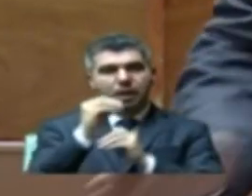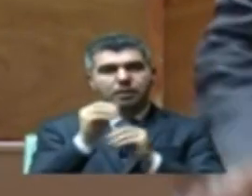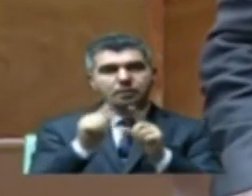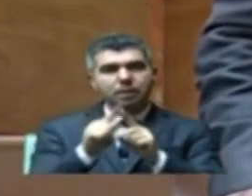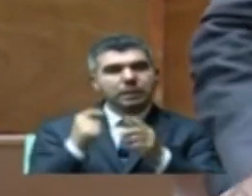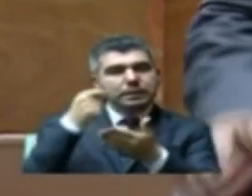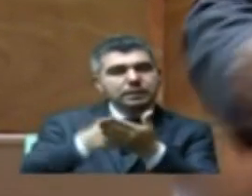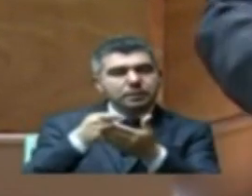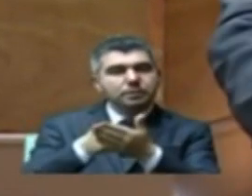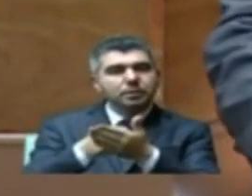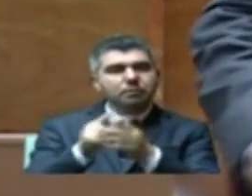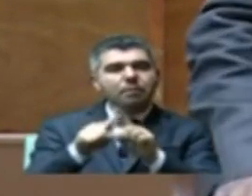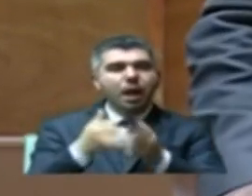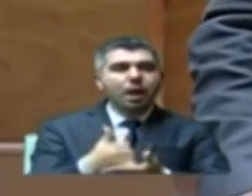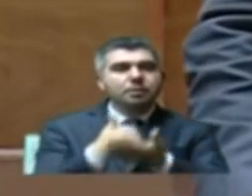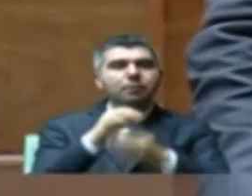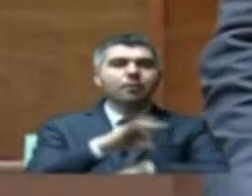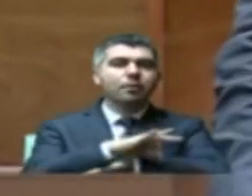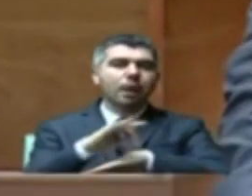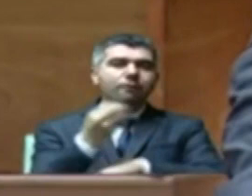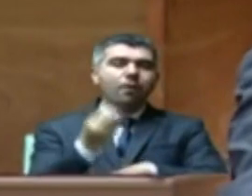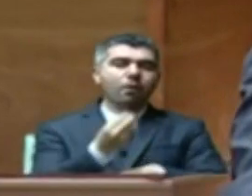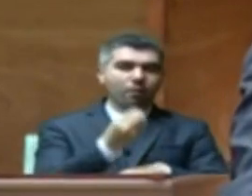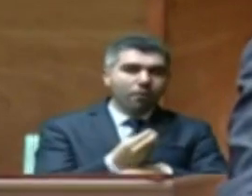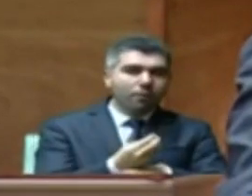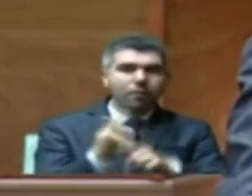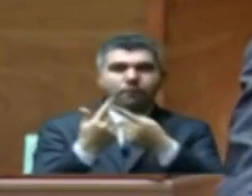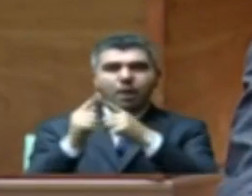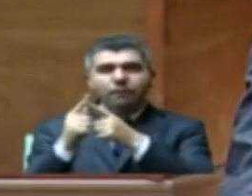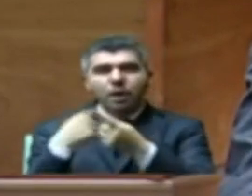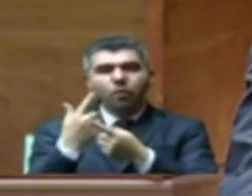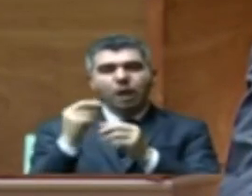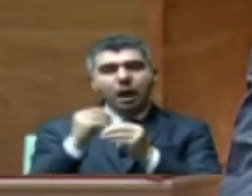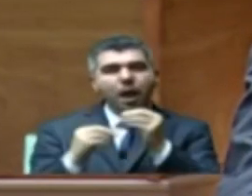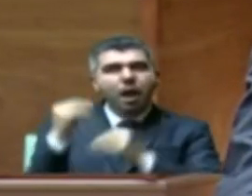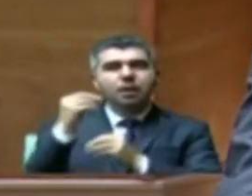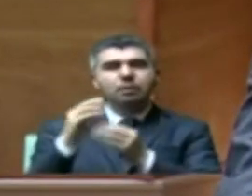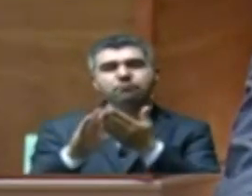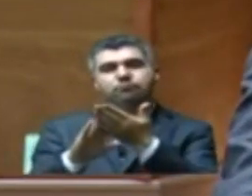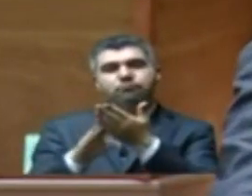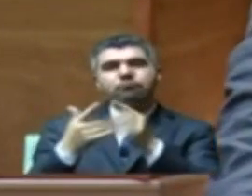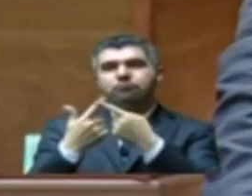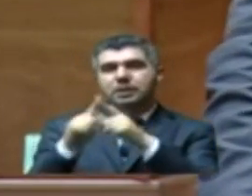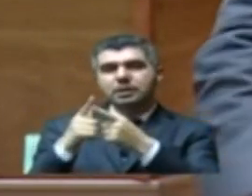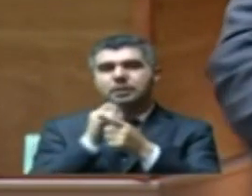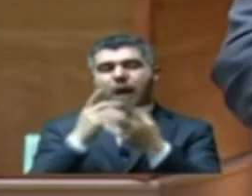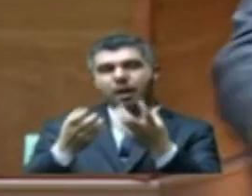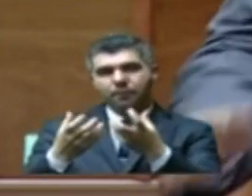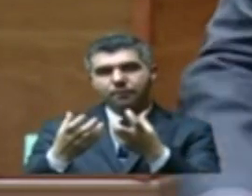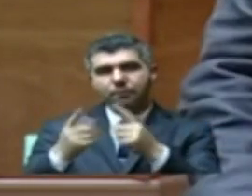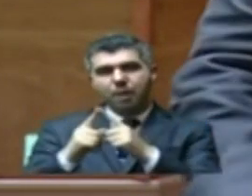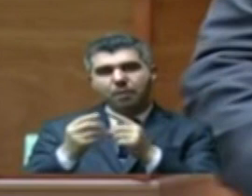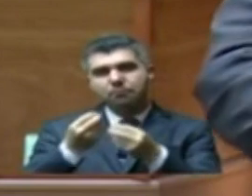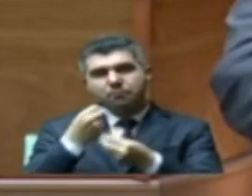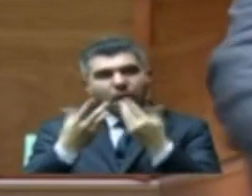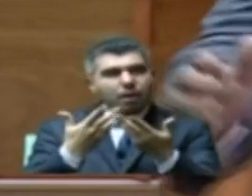جدا، وتزيد هزالة مع ضعف القدرة الشرائية للمواطنين والغلاء اللي كتعرفوا المواد